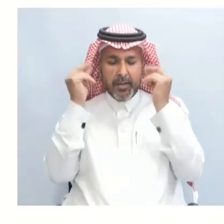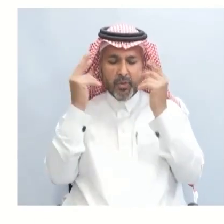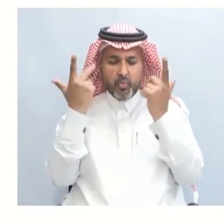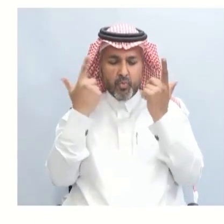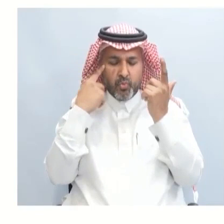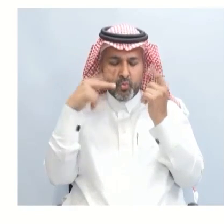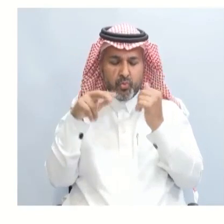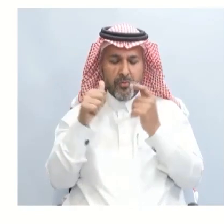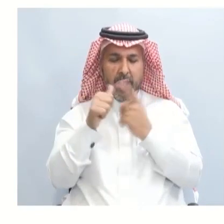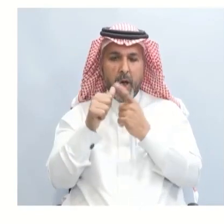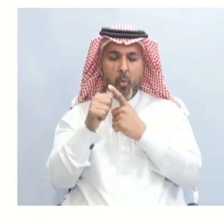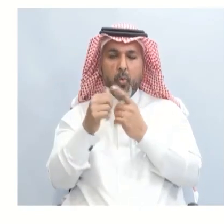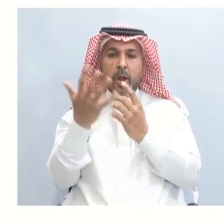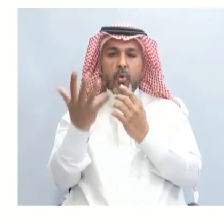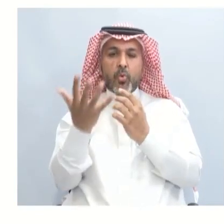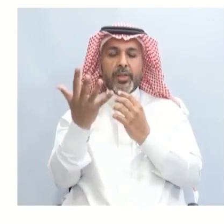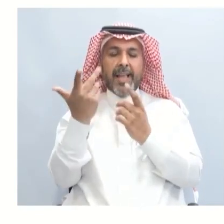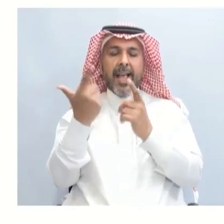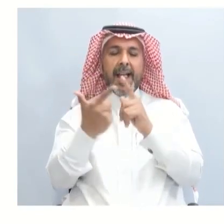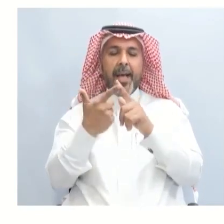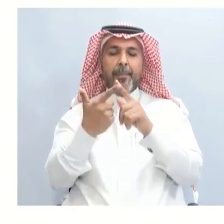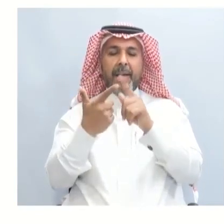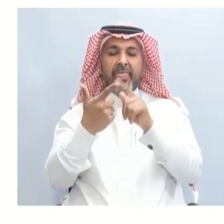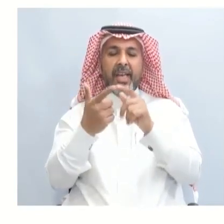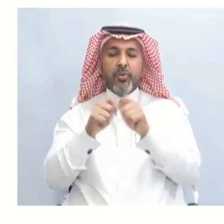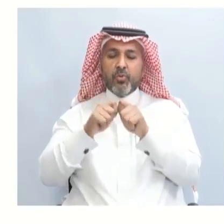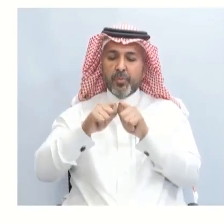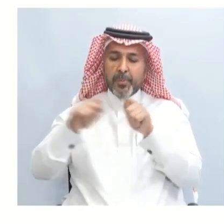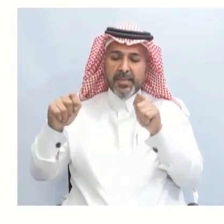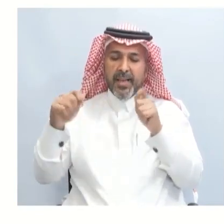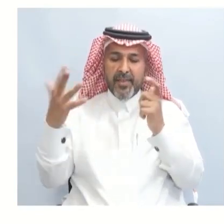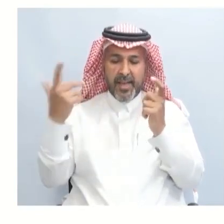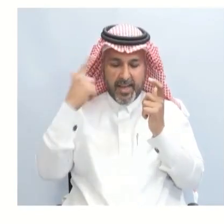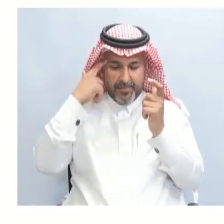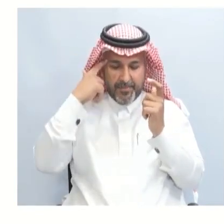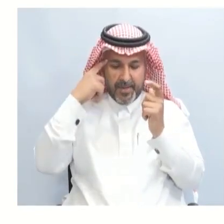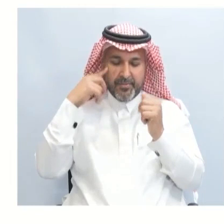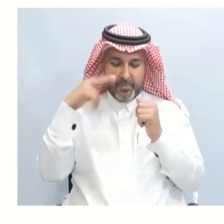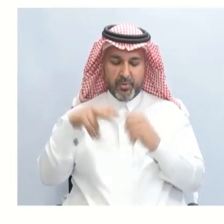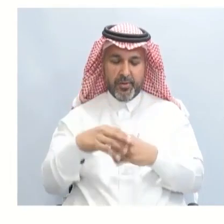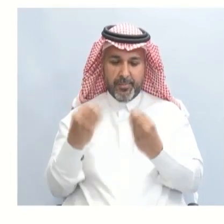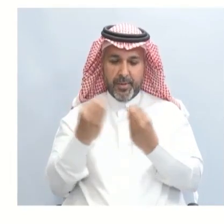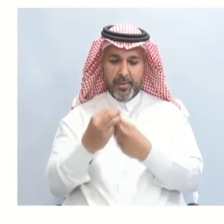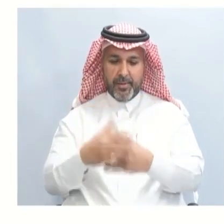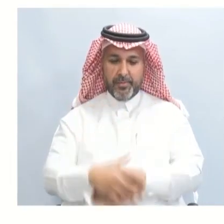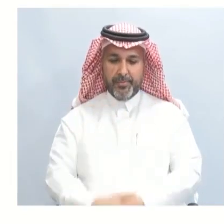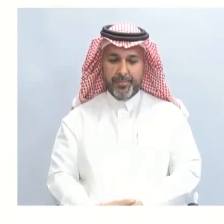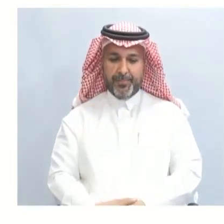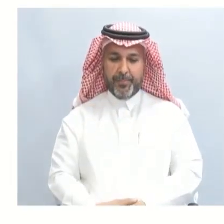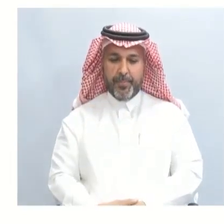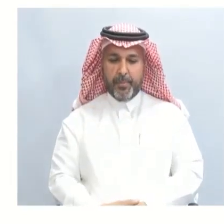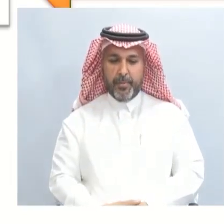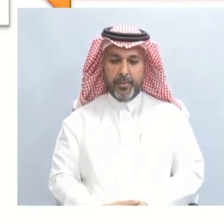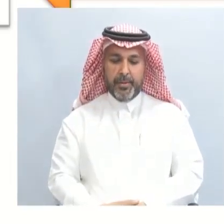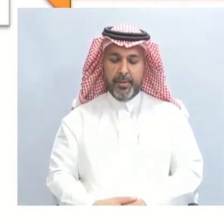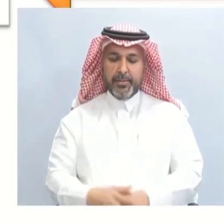واحد مقادير الكتل 2 المسافه بينهما ام 1 ام 2 وار اذا هذه